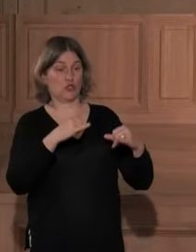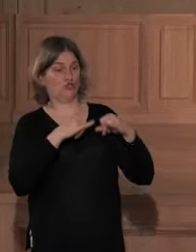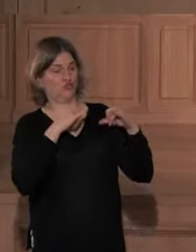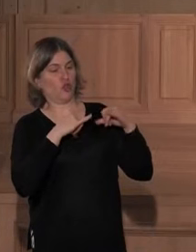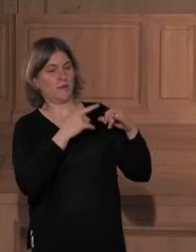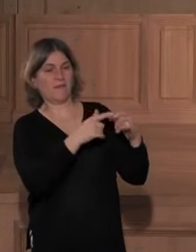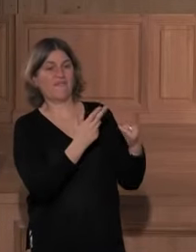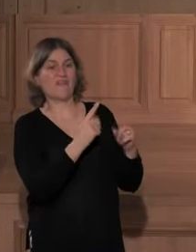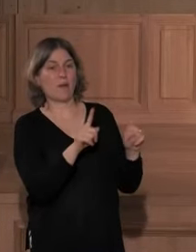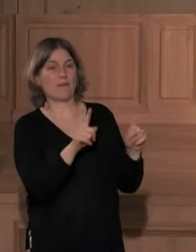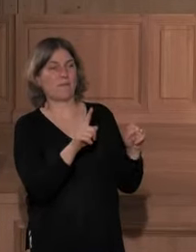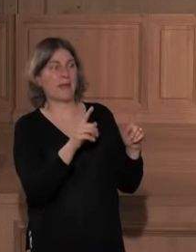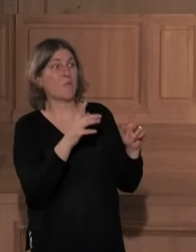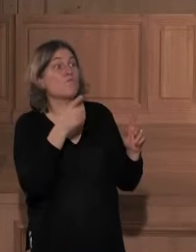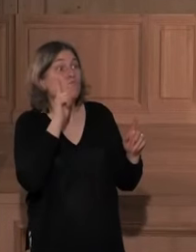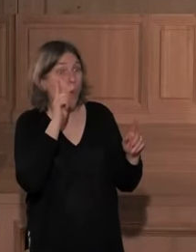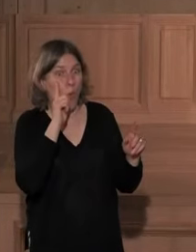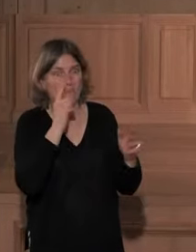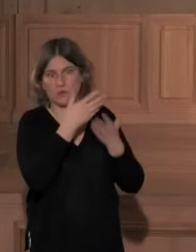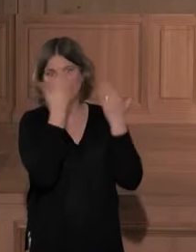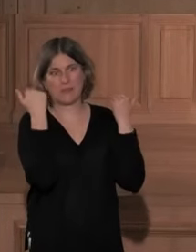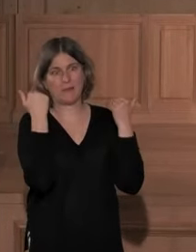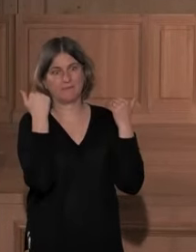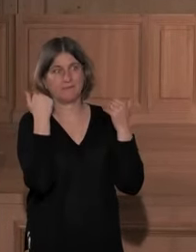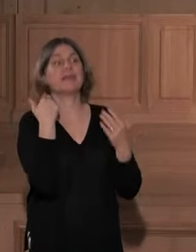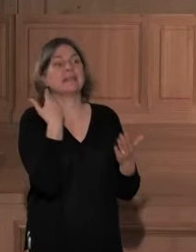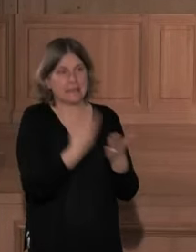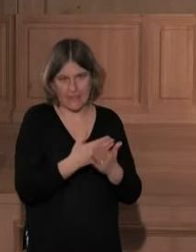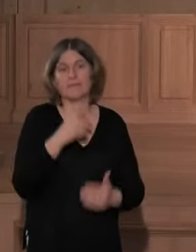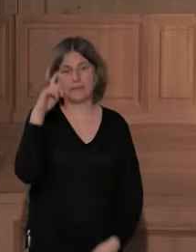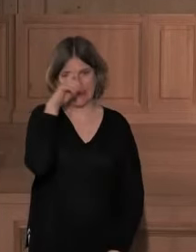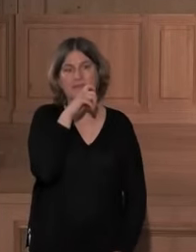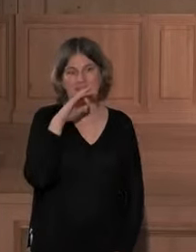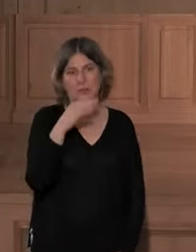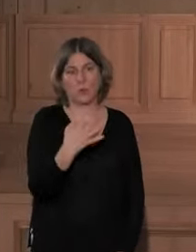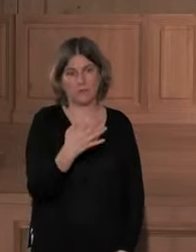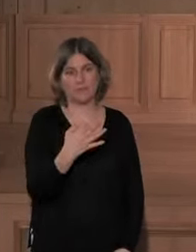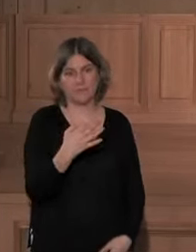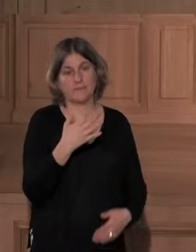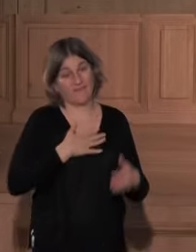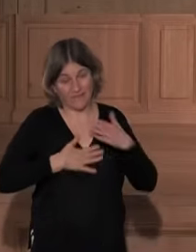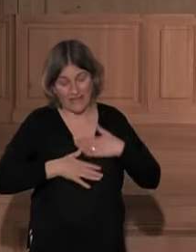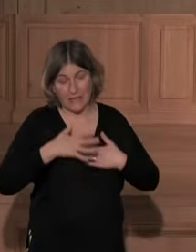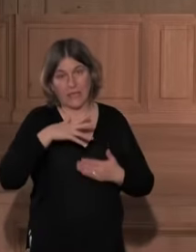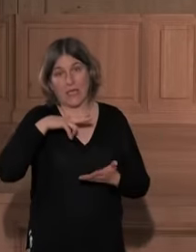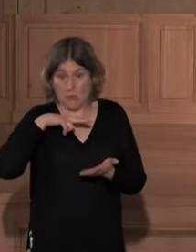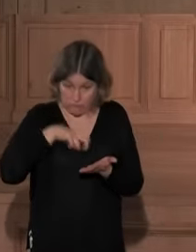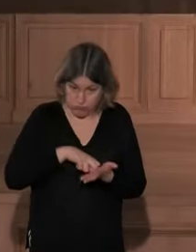trouvé le pourquoi il ne va pas bien. Mm-hmm. Ça, c'est fatigant, épuisant.